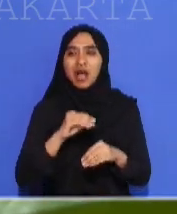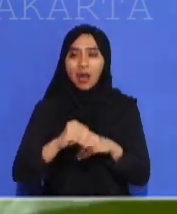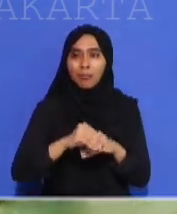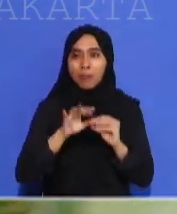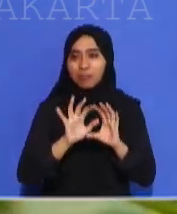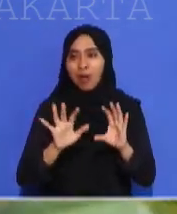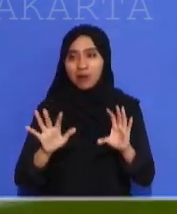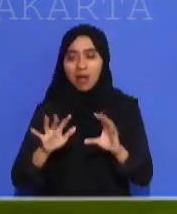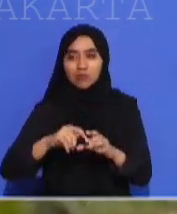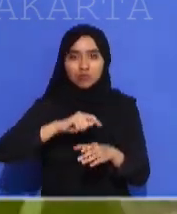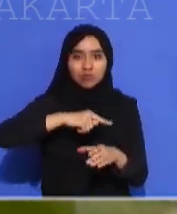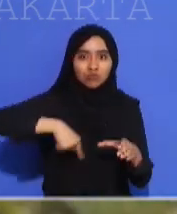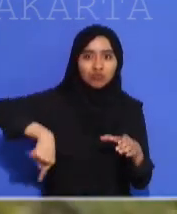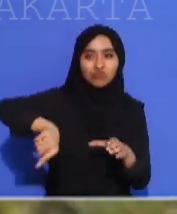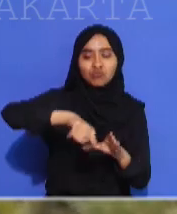kasantes